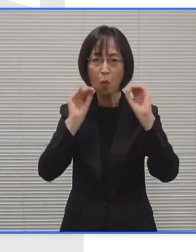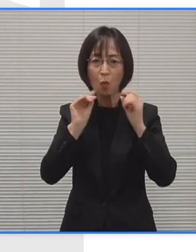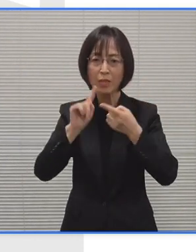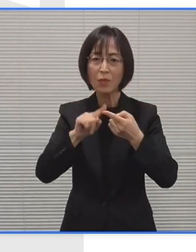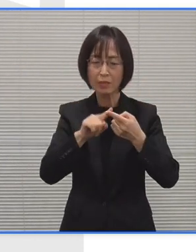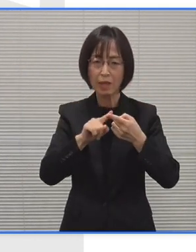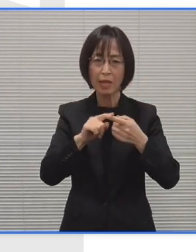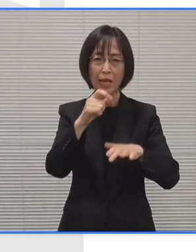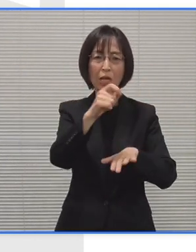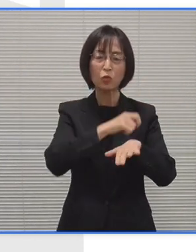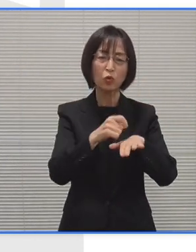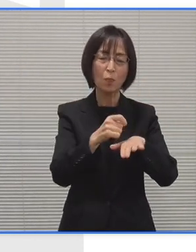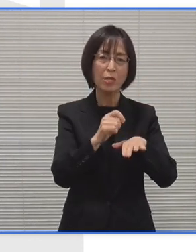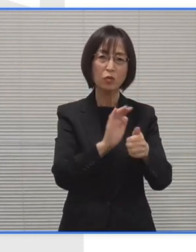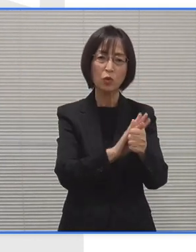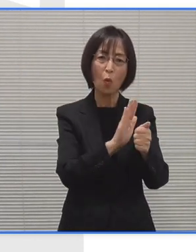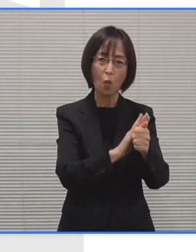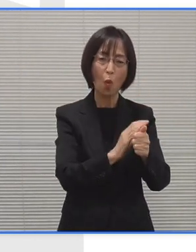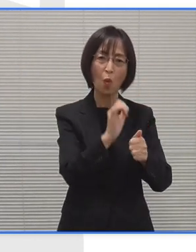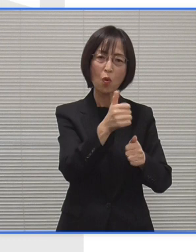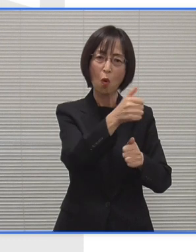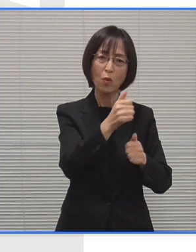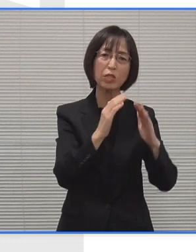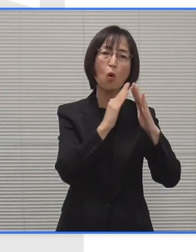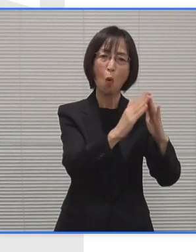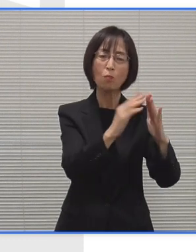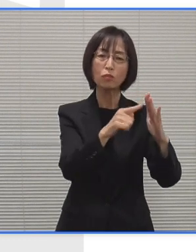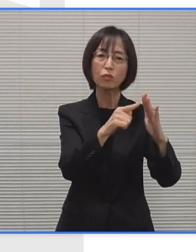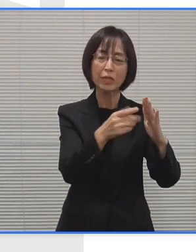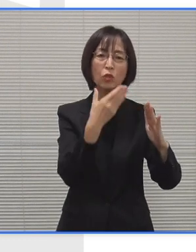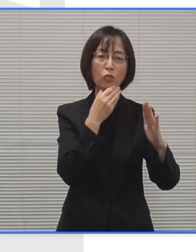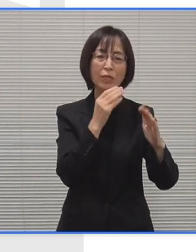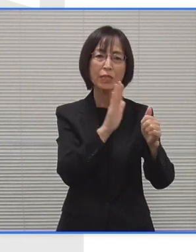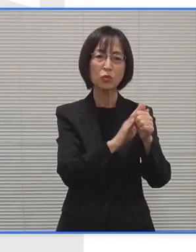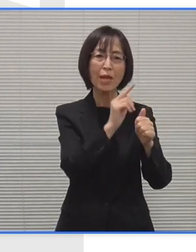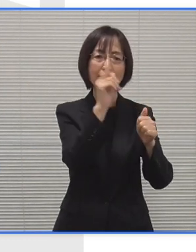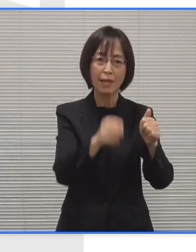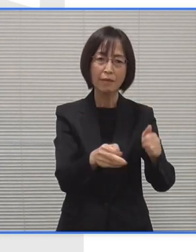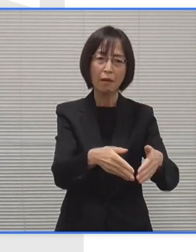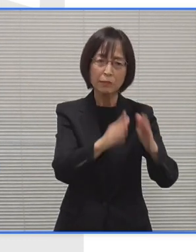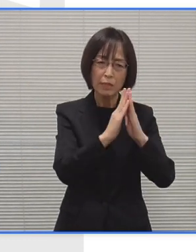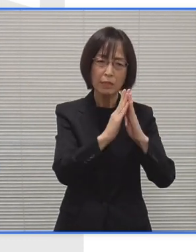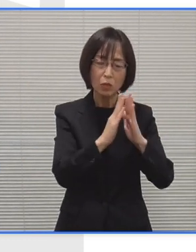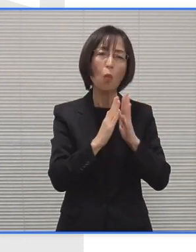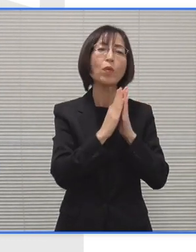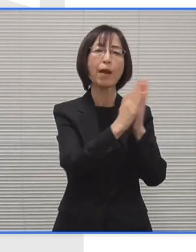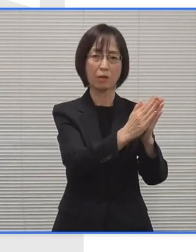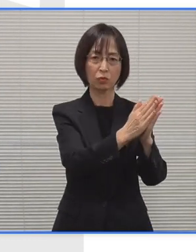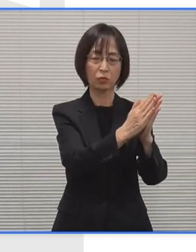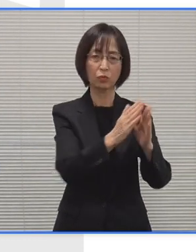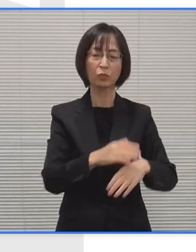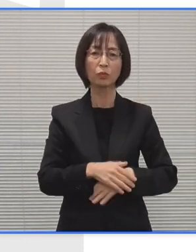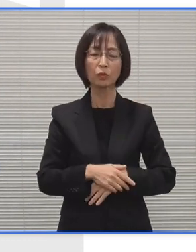特別養護老人ホームに福祉救援センターの設置を依頼をいたします。